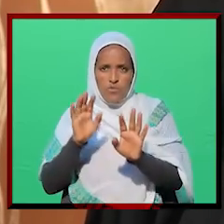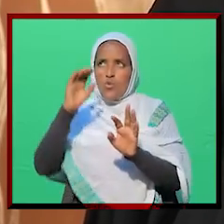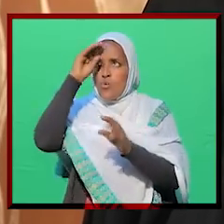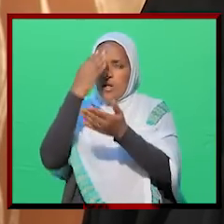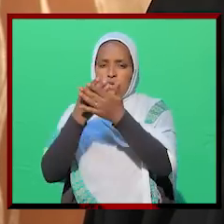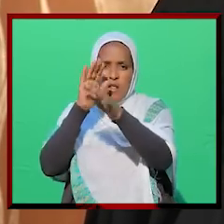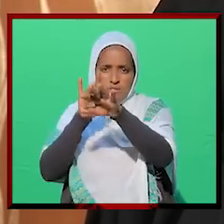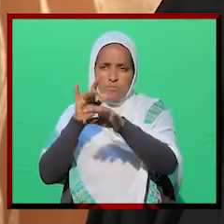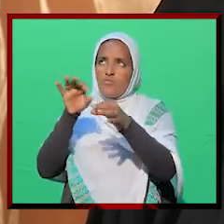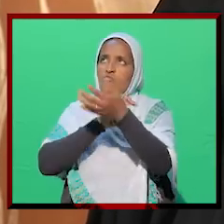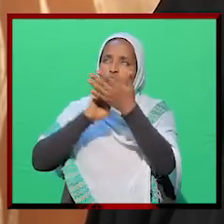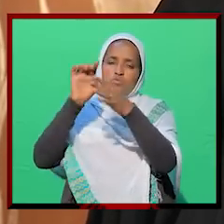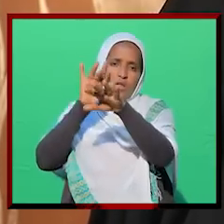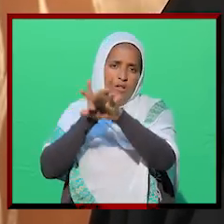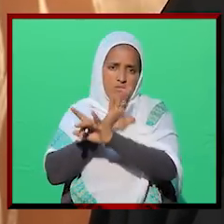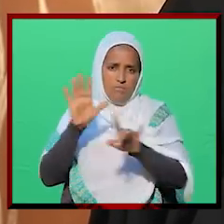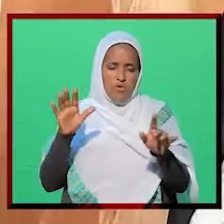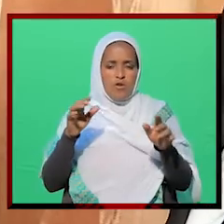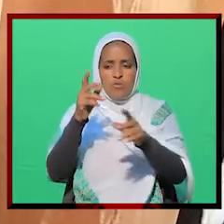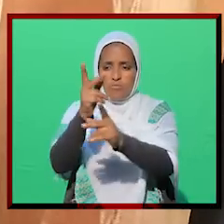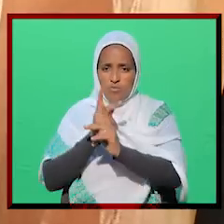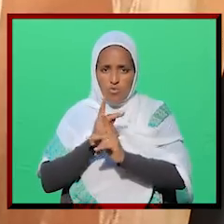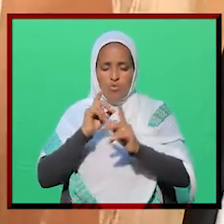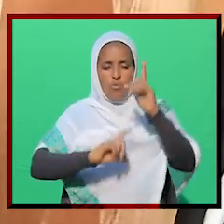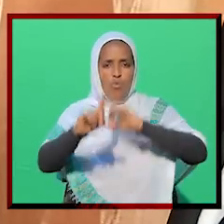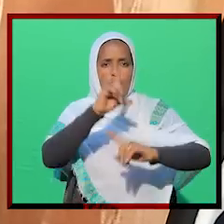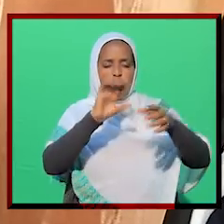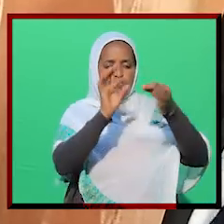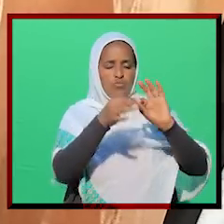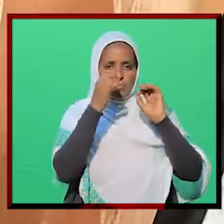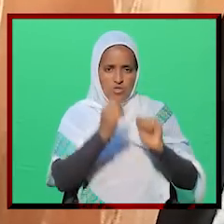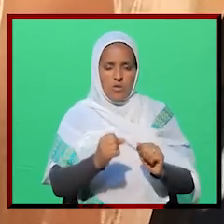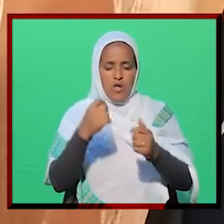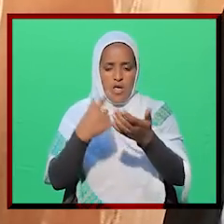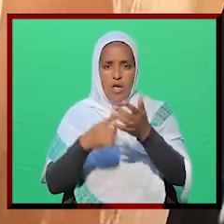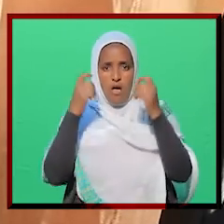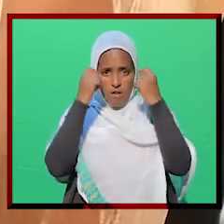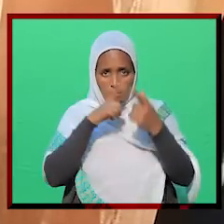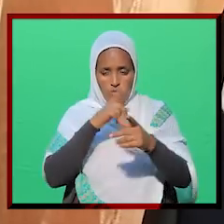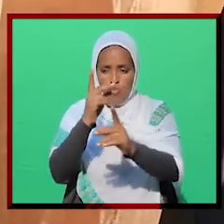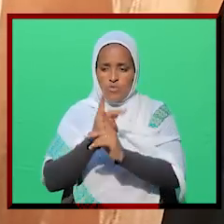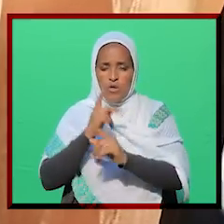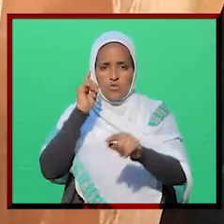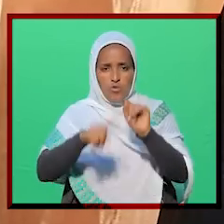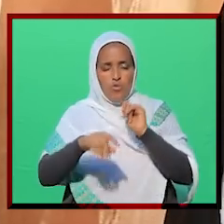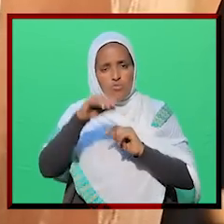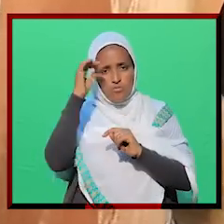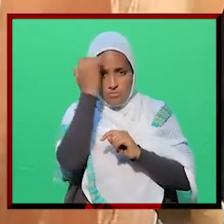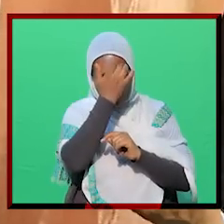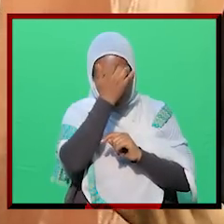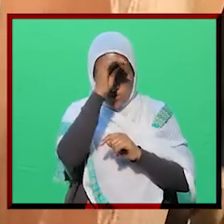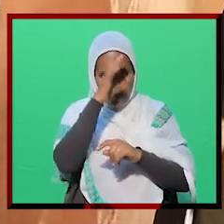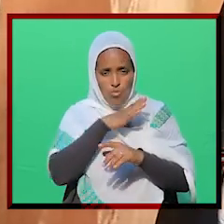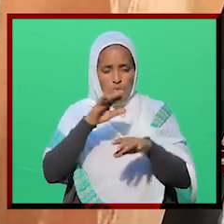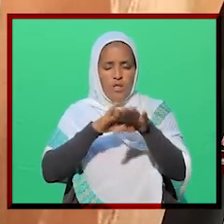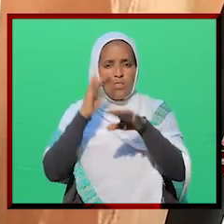አላነሳም፣ ወልድን አላነሳም፣ መንፈስ ቅዱስም አላነሳም። በተውሶ ቋንቋ እንኳን መተርጎም ይቻል ነበር። እና ይሄ ያልገባቸው መዋስም ያልቻሉ ያልተማሩም